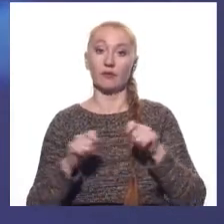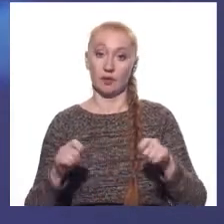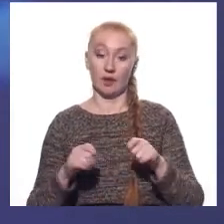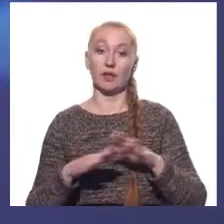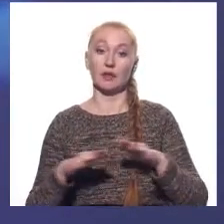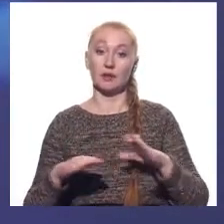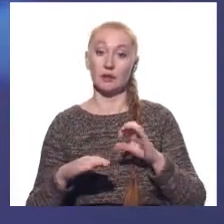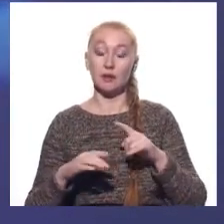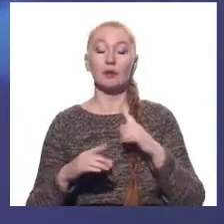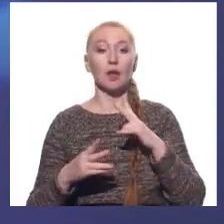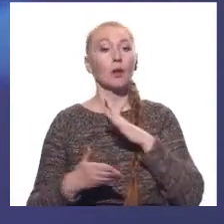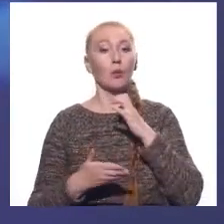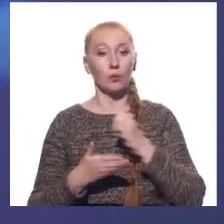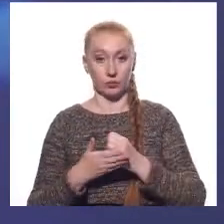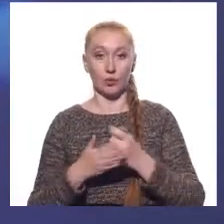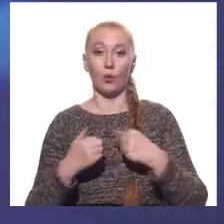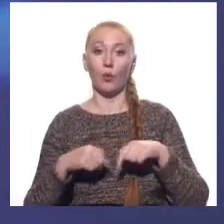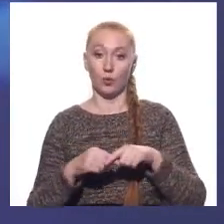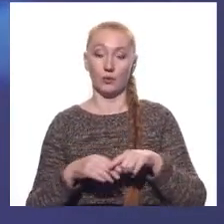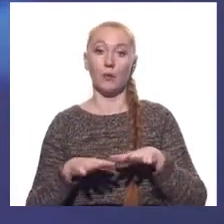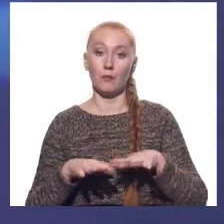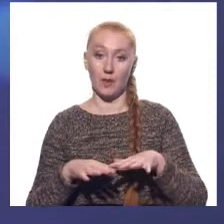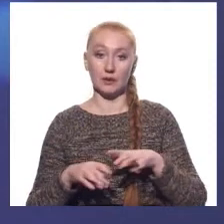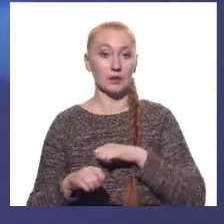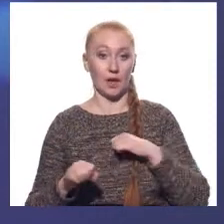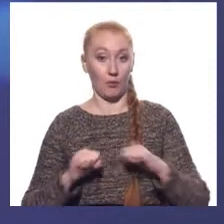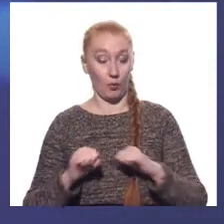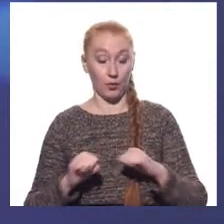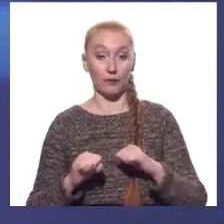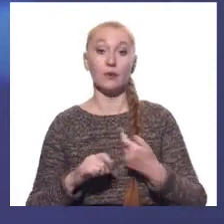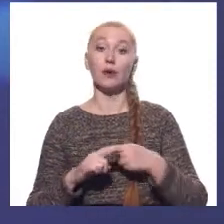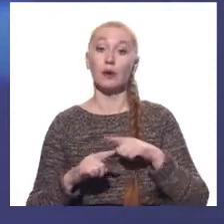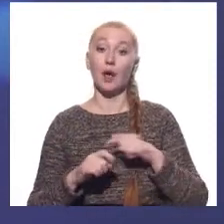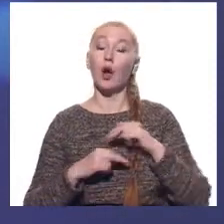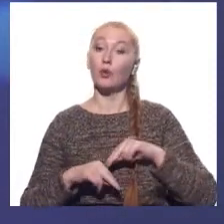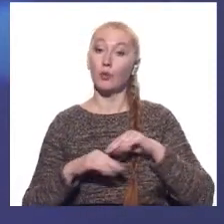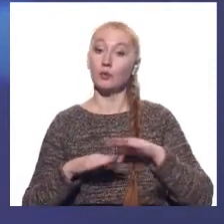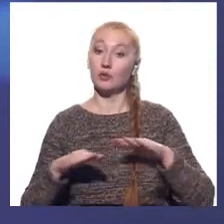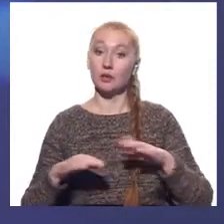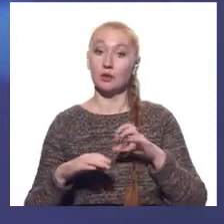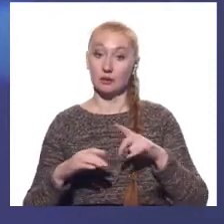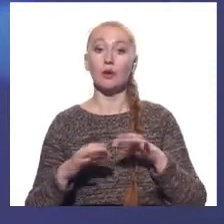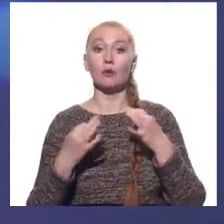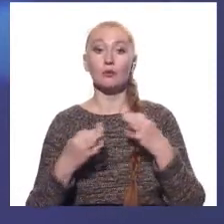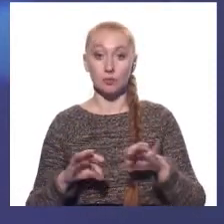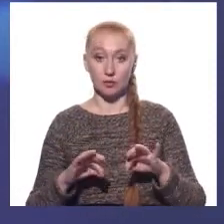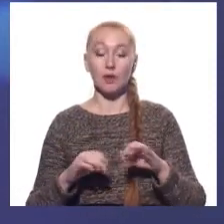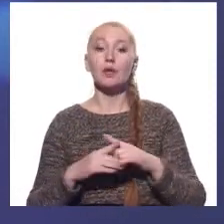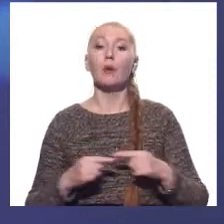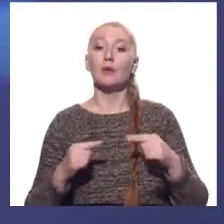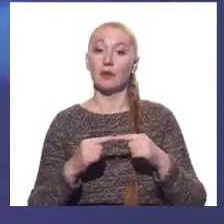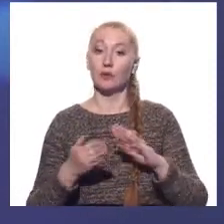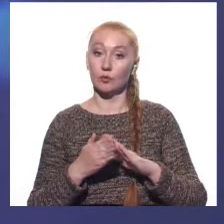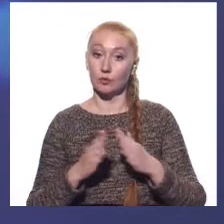дошкільних закладів мають ухвалити органи місцевого самоврядування. Роботу дитсадків дозволить відновити за певних